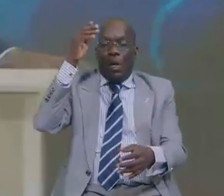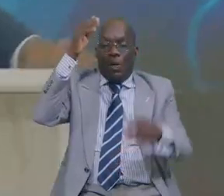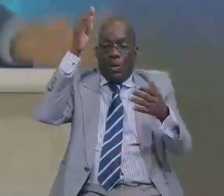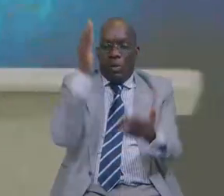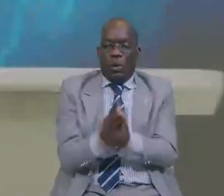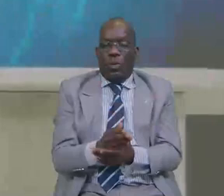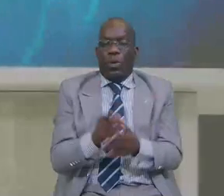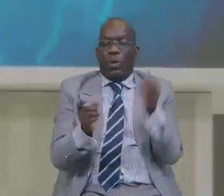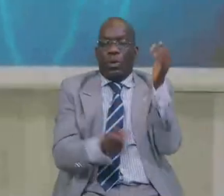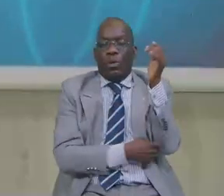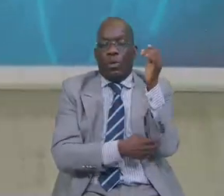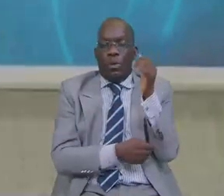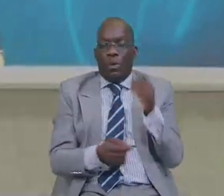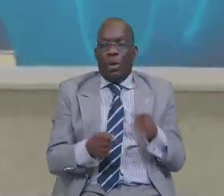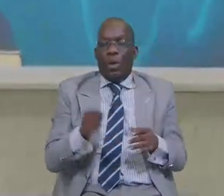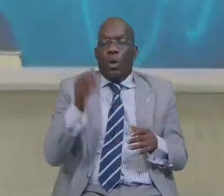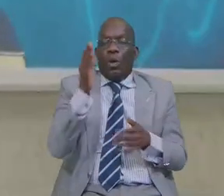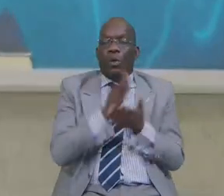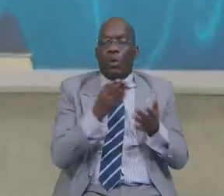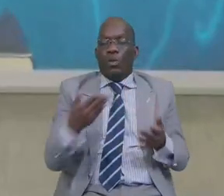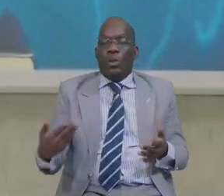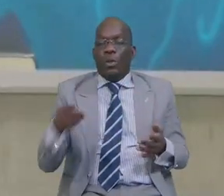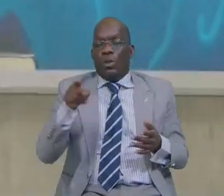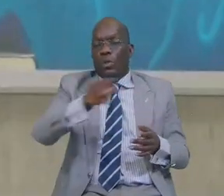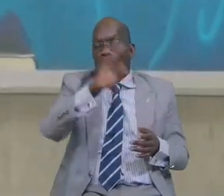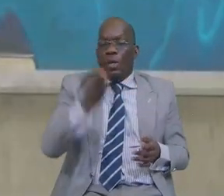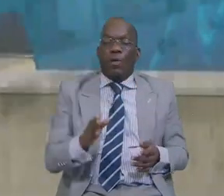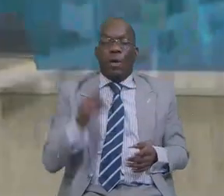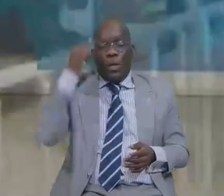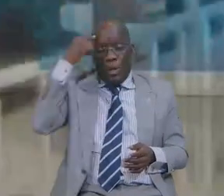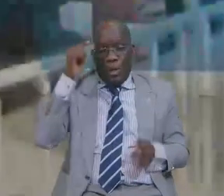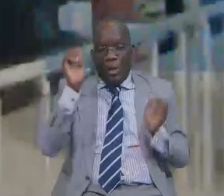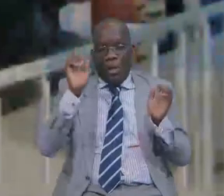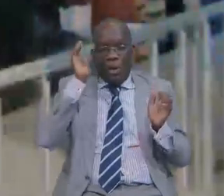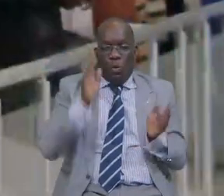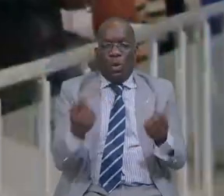chose que tu n'as jamais imaginé. Viendra sur ta vie.